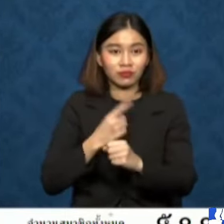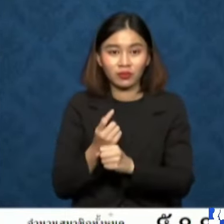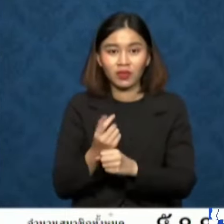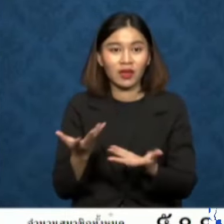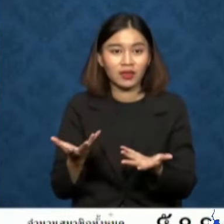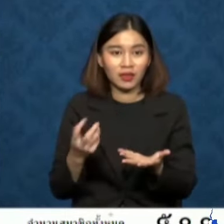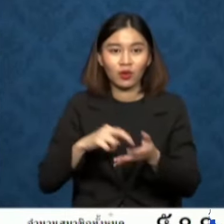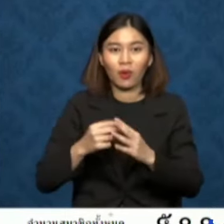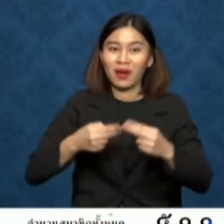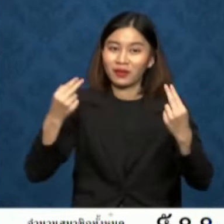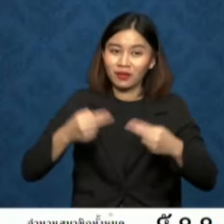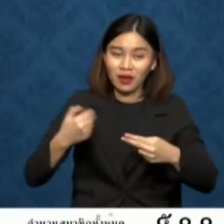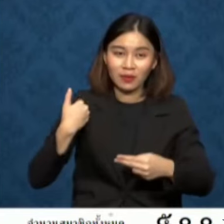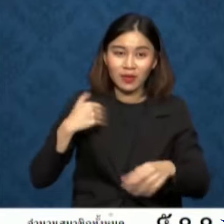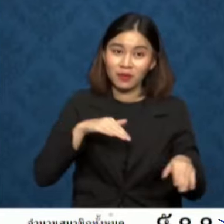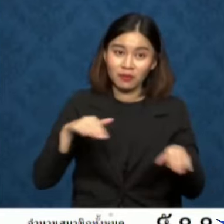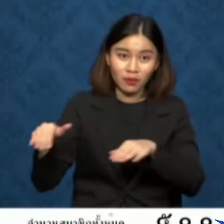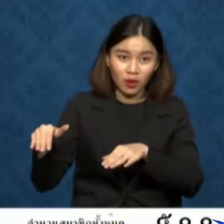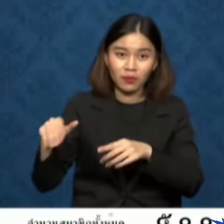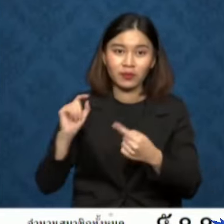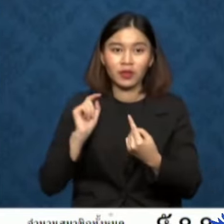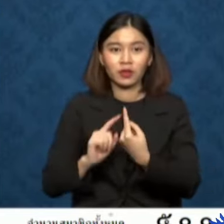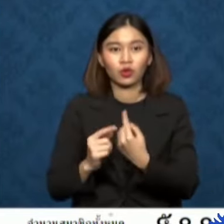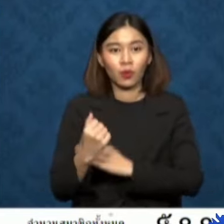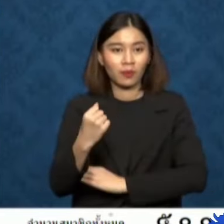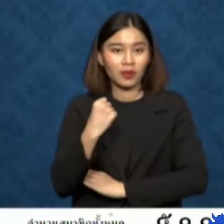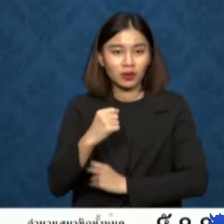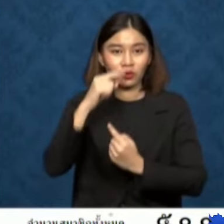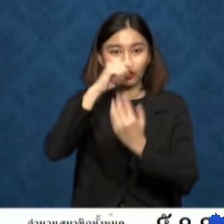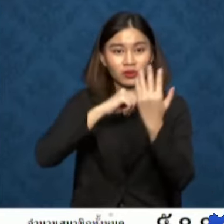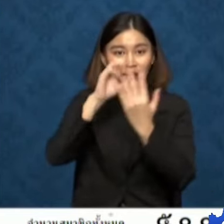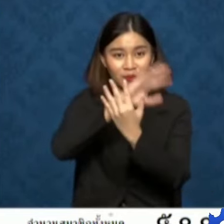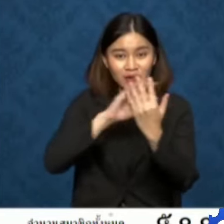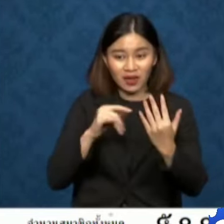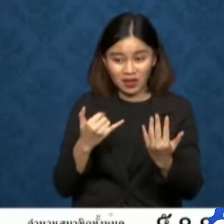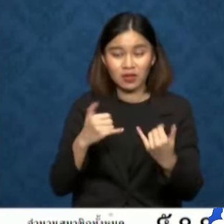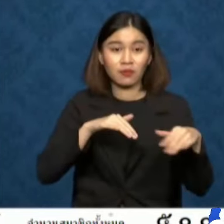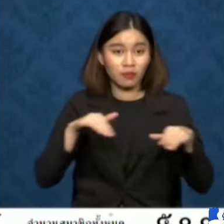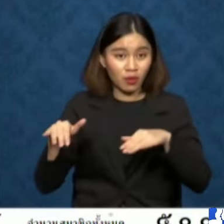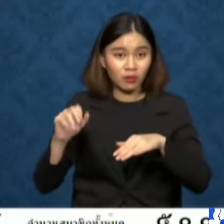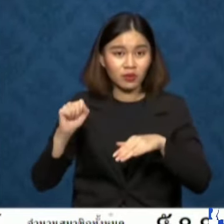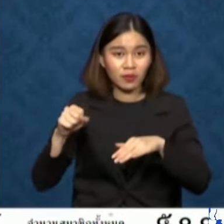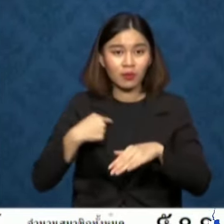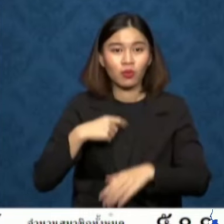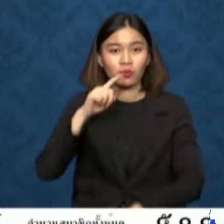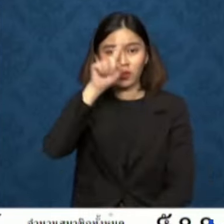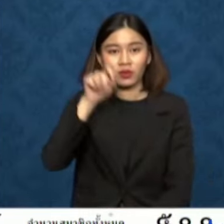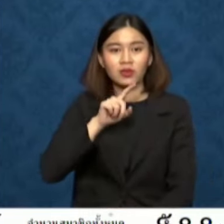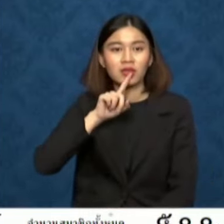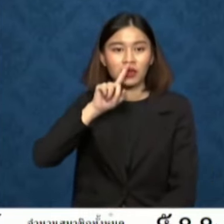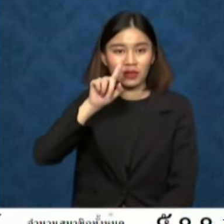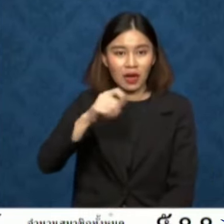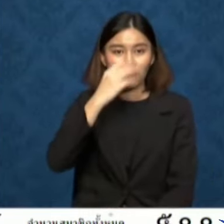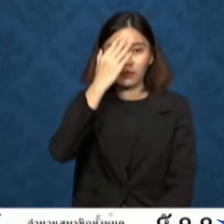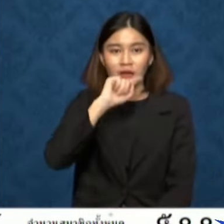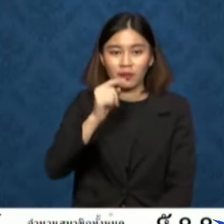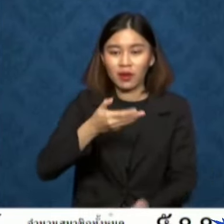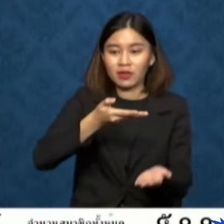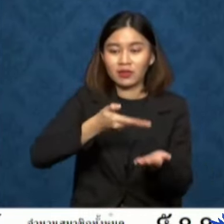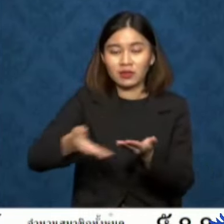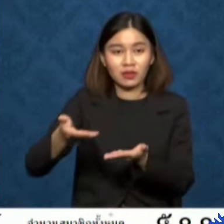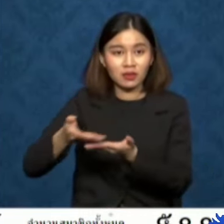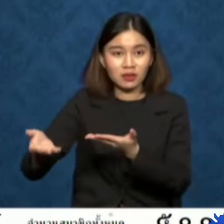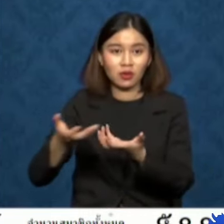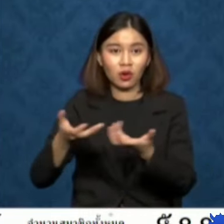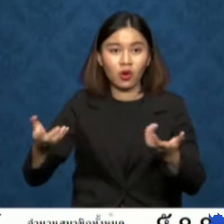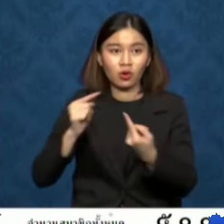รบนี่แหละครับการดำรงสภาพเพื่อความมั่นคงของประเทศผมจึงต้องตั้งคำถามว่าทำไมไม่ซื้ออาวุธ